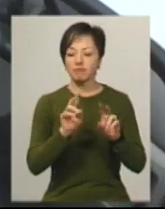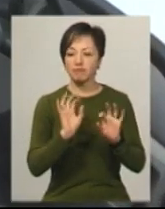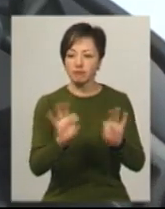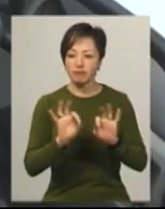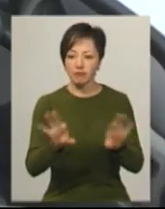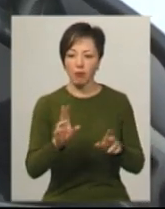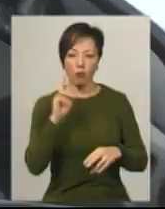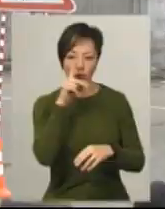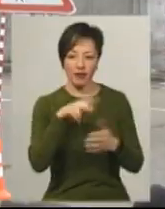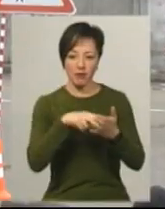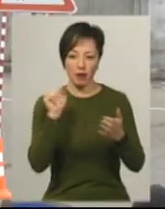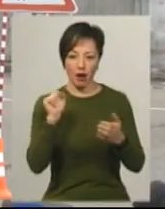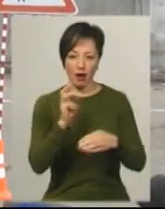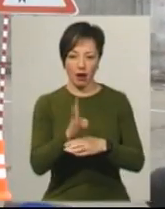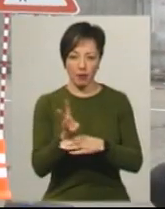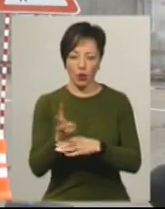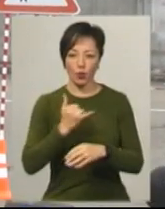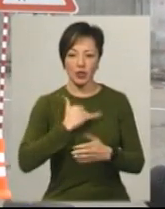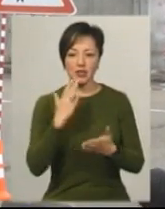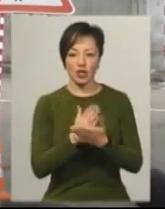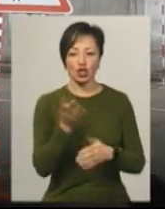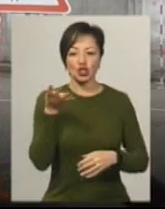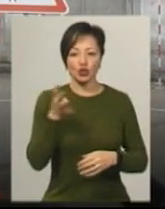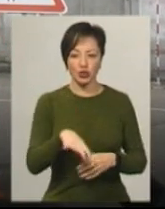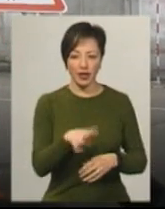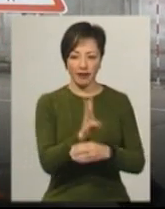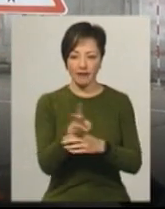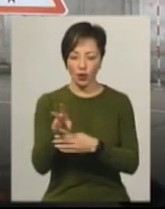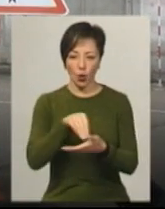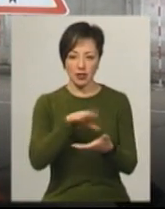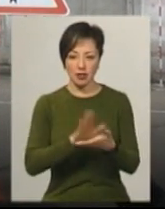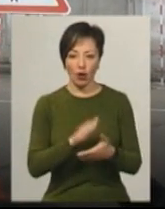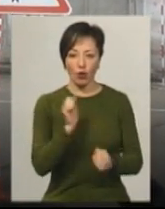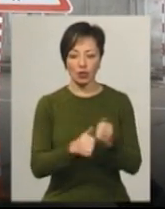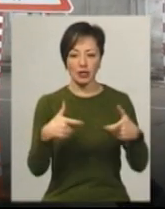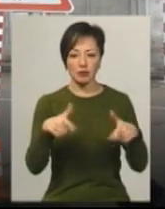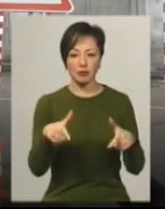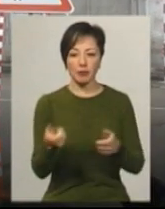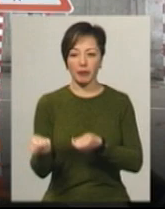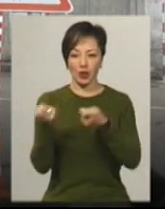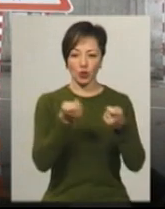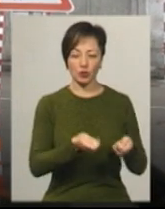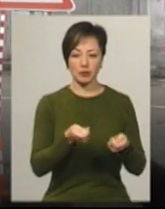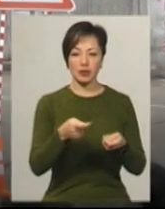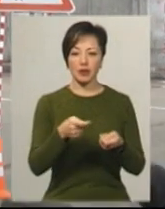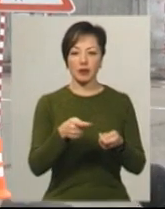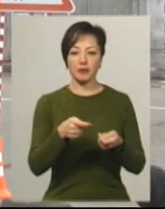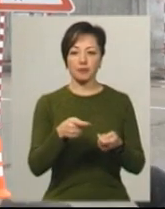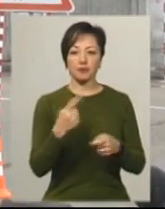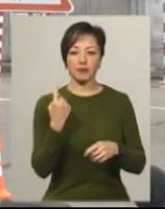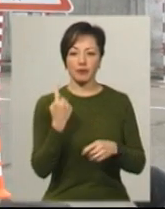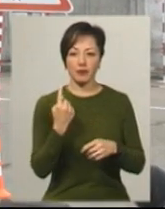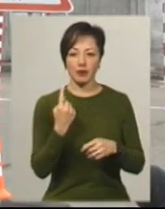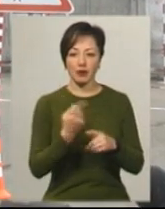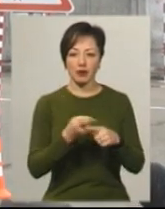якщо вони були, і вимикає камеру. У нас є чотири відеореєстратора. Для кожного іспиту ми їх приносимо. Записую, у нас є журнал,